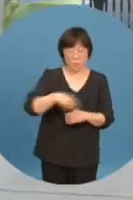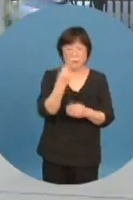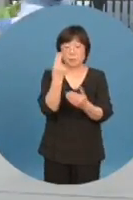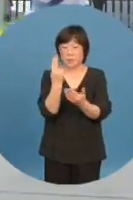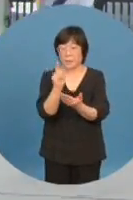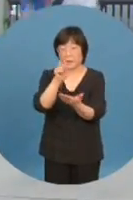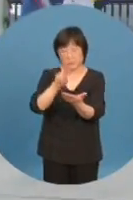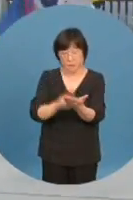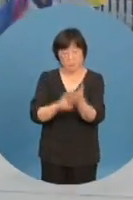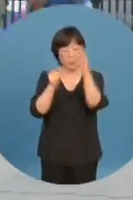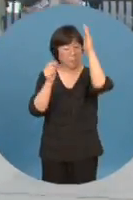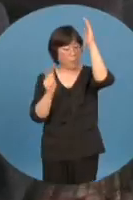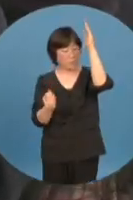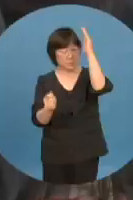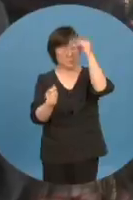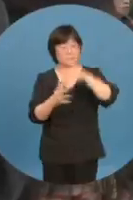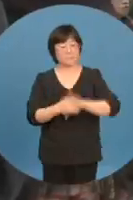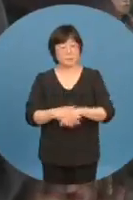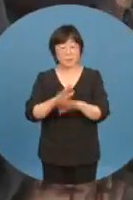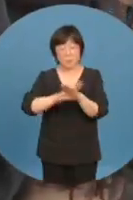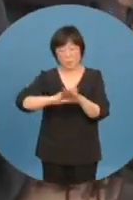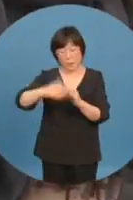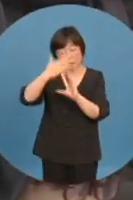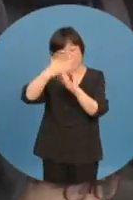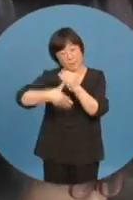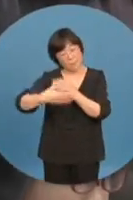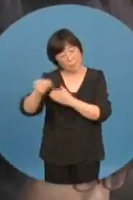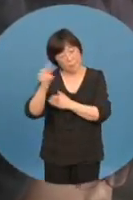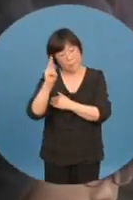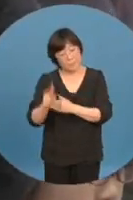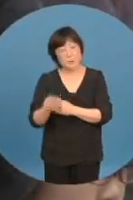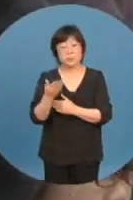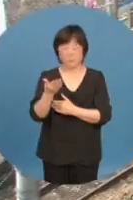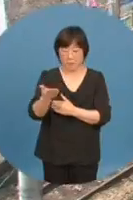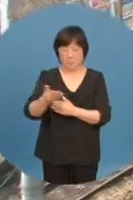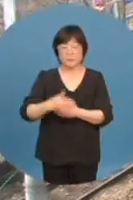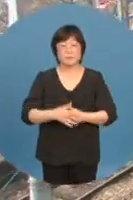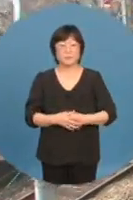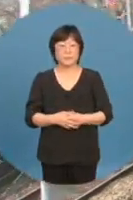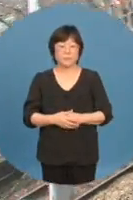回転して決めポーズ。うまくカメラに収まったでしょうか。